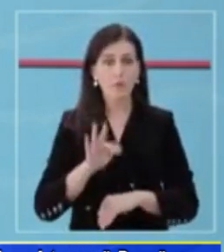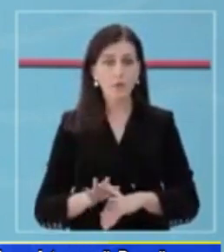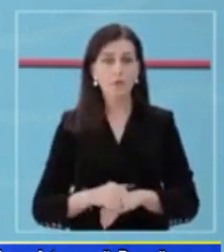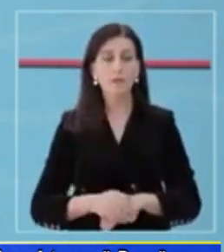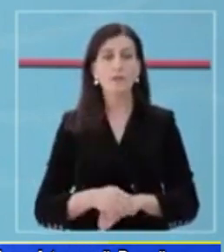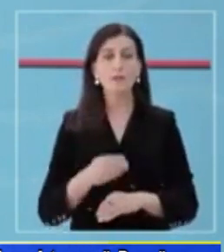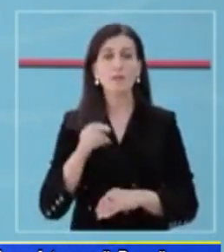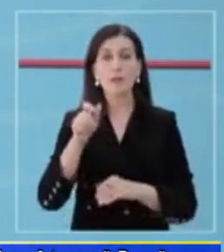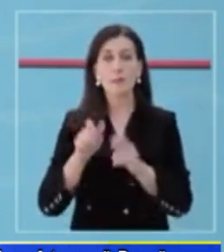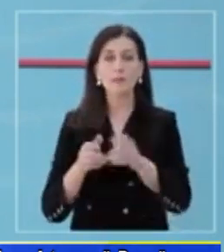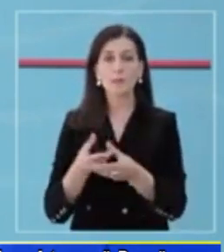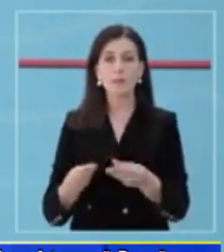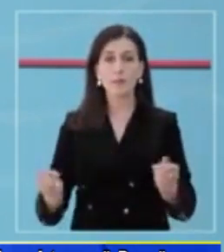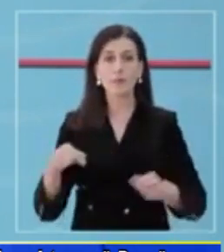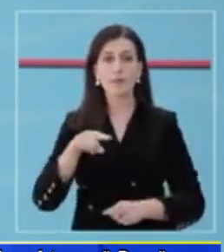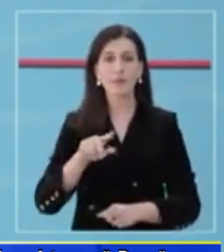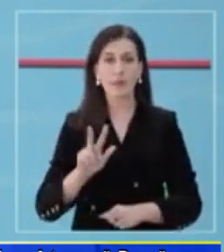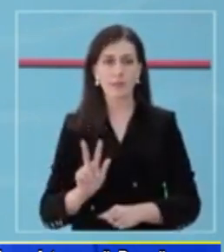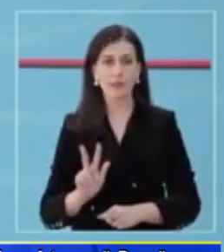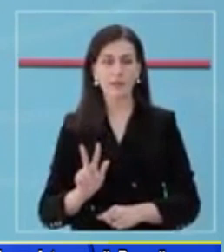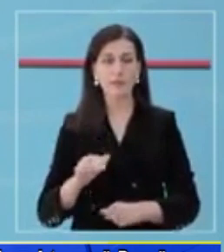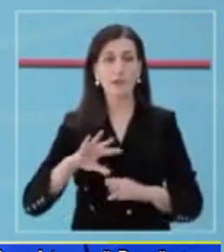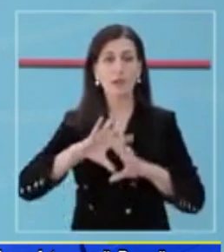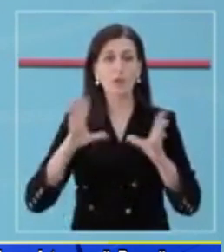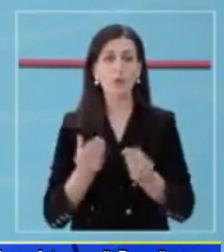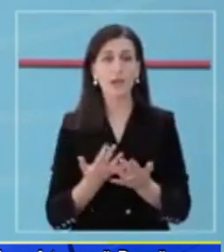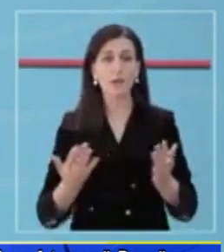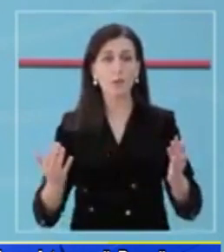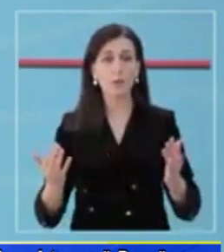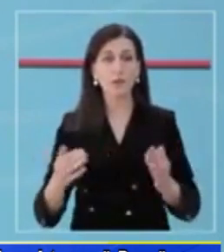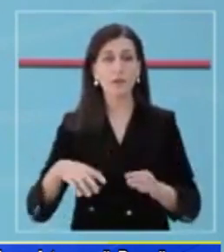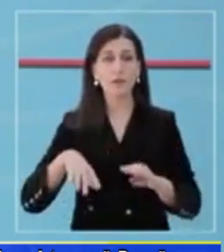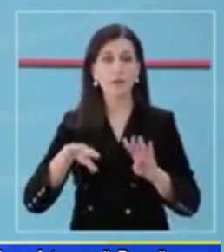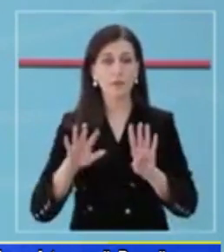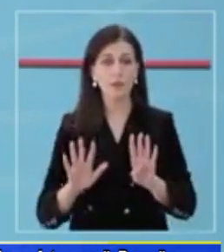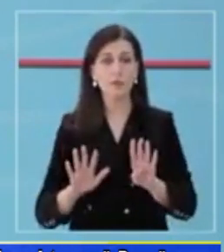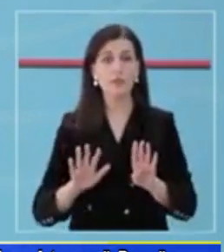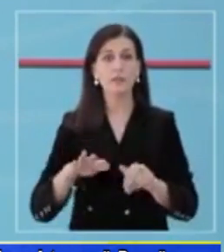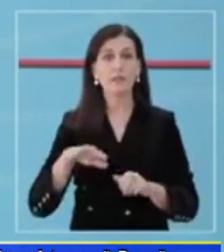të fundit janë shëruar 13 qytetarë, duke çuar numrin total të tyre në